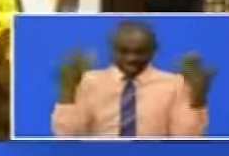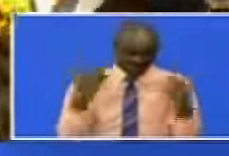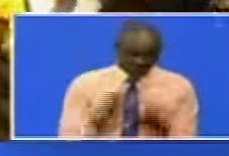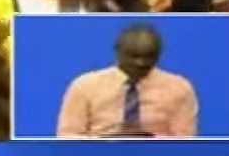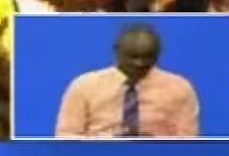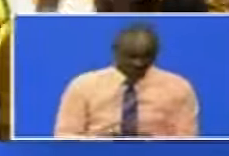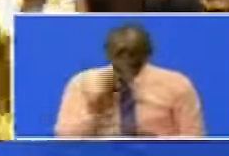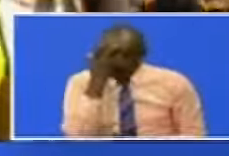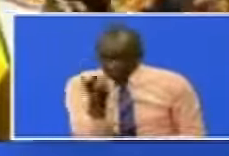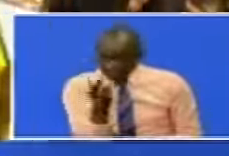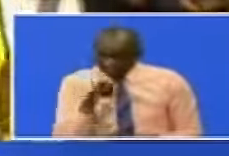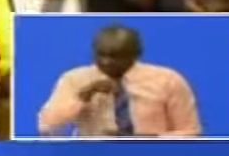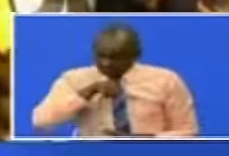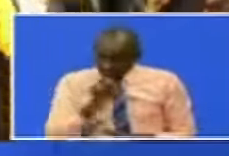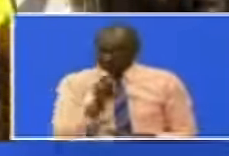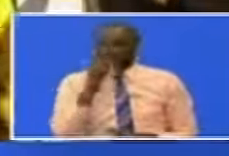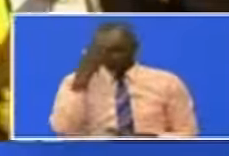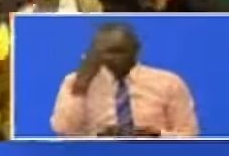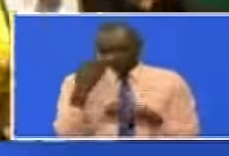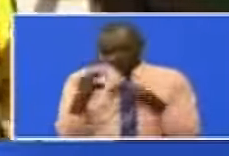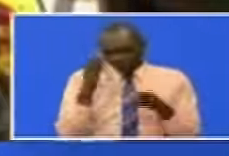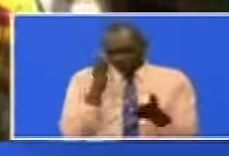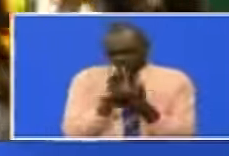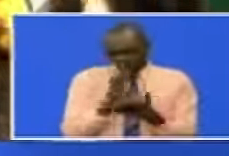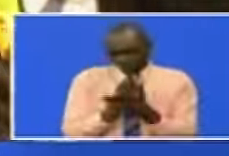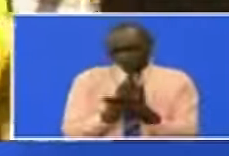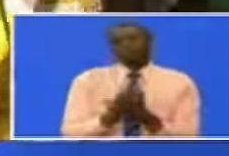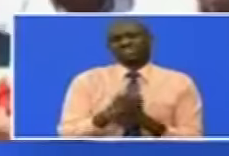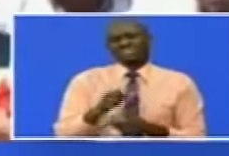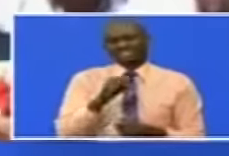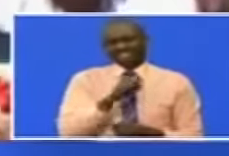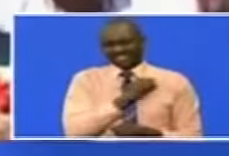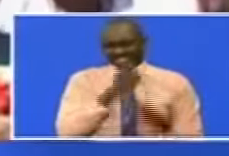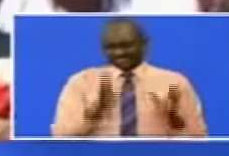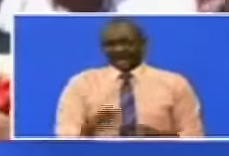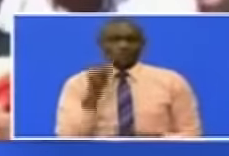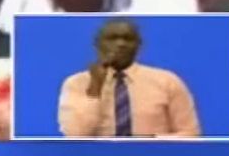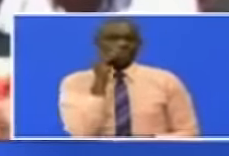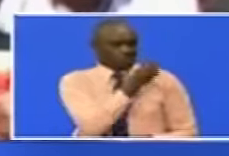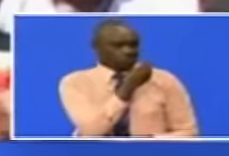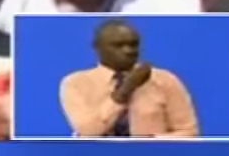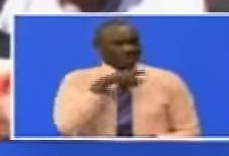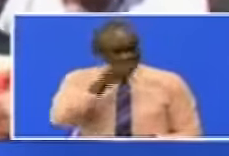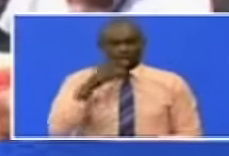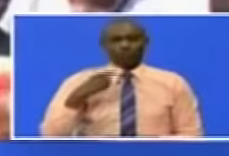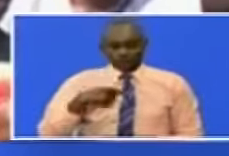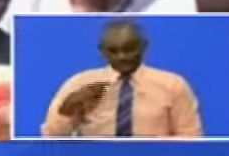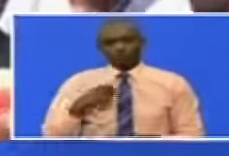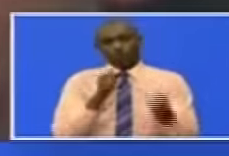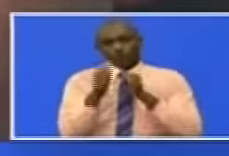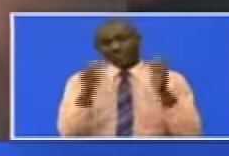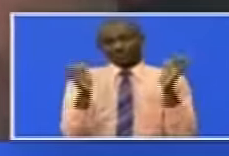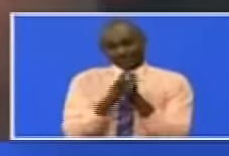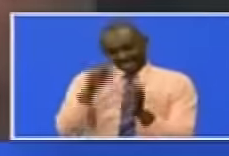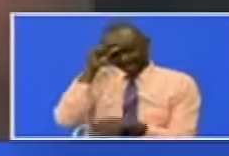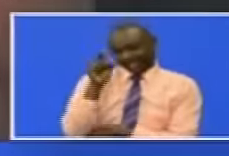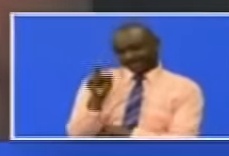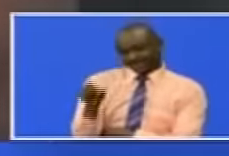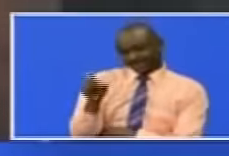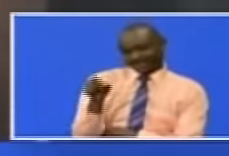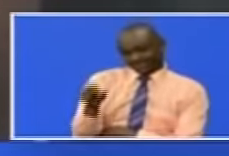Hii ni baada ya wao kunusa ni ya seneta wa kaunti hiyo Kiraitu Murungi kutaka kujitosa kinyang'anyironi kumenyana na gavana wa